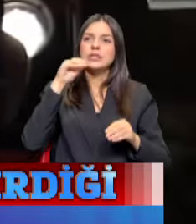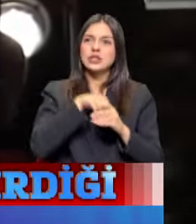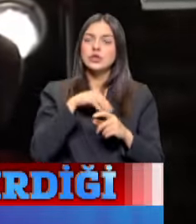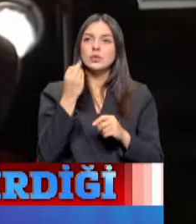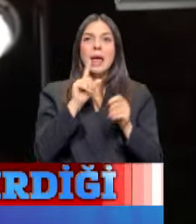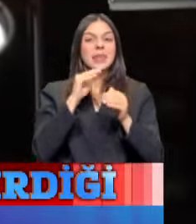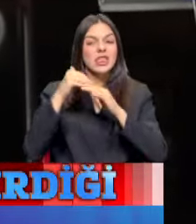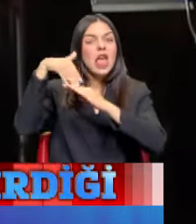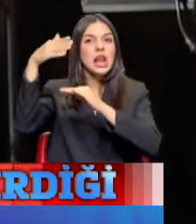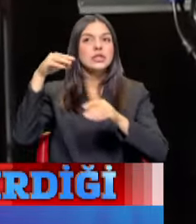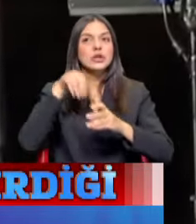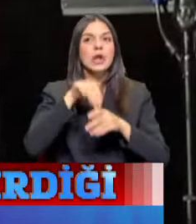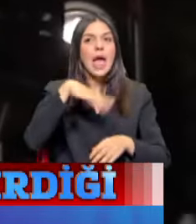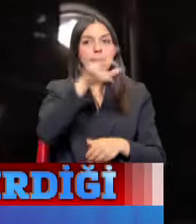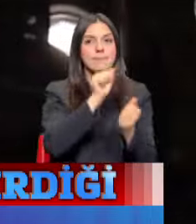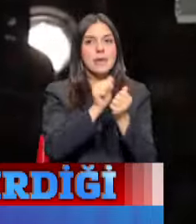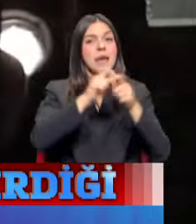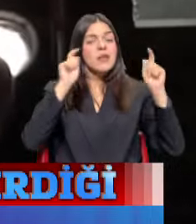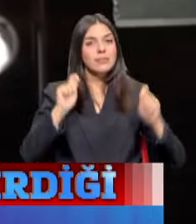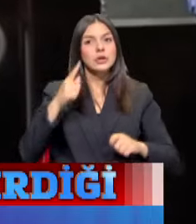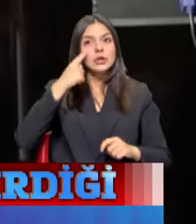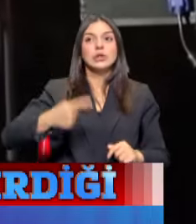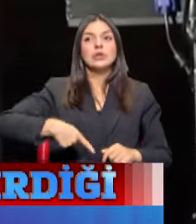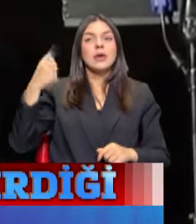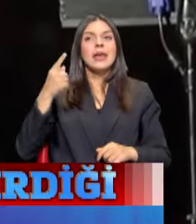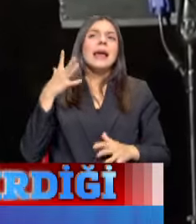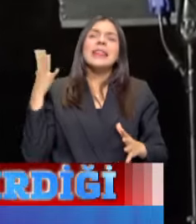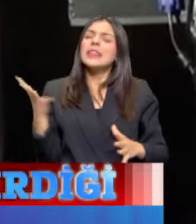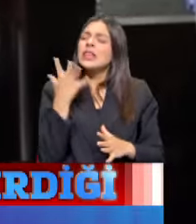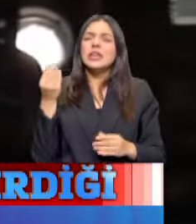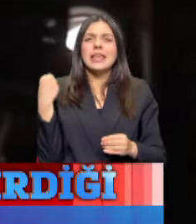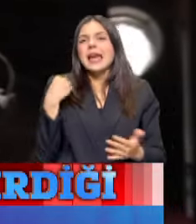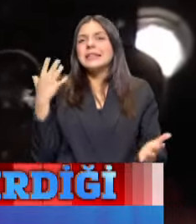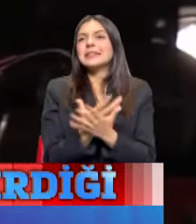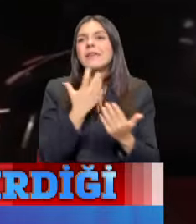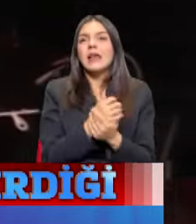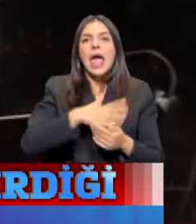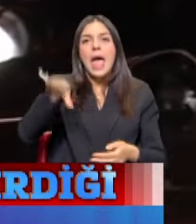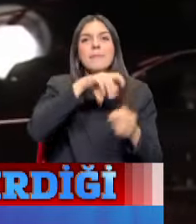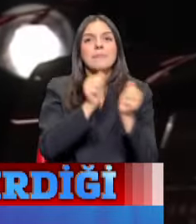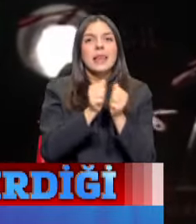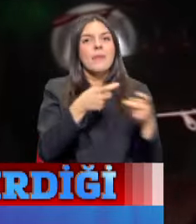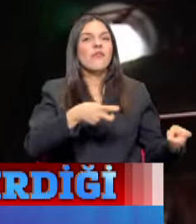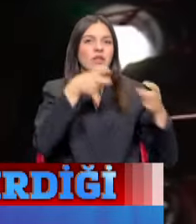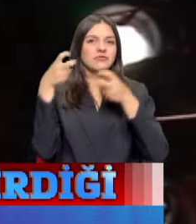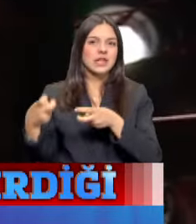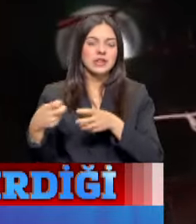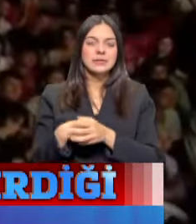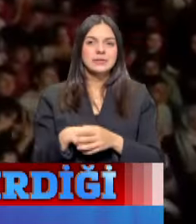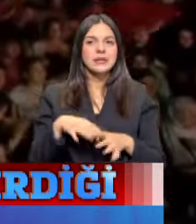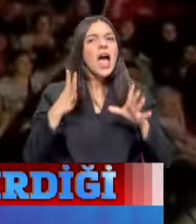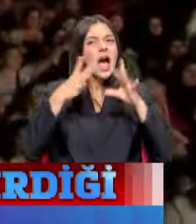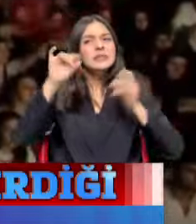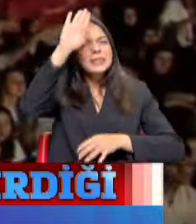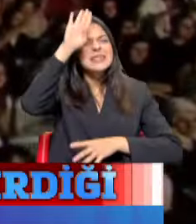geleceği hep birlikte kuracak, cumhuriyetimizi nice yeni zaferlere hep birlikte taşıyacağız. Hazır